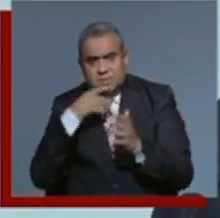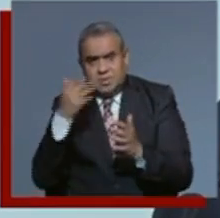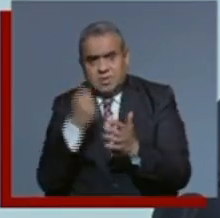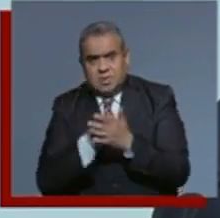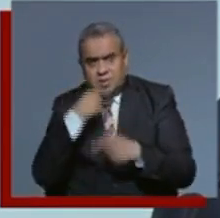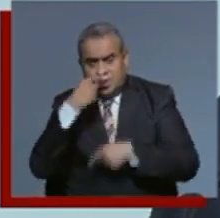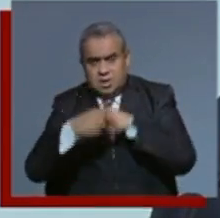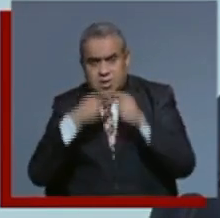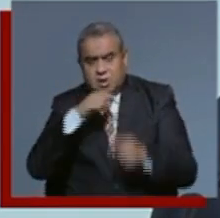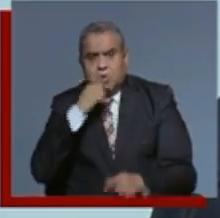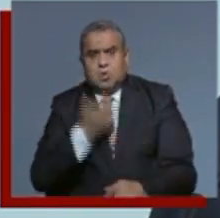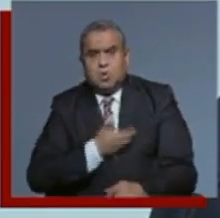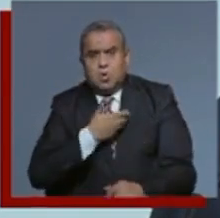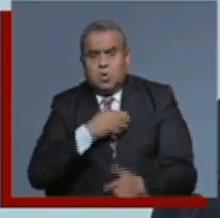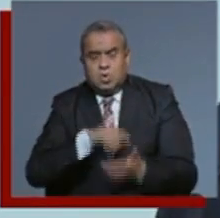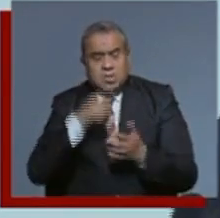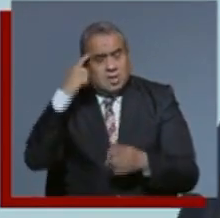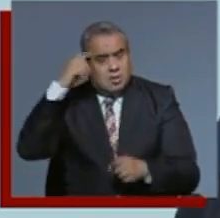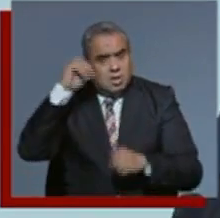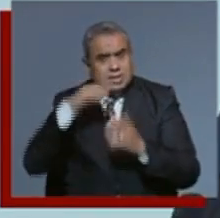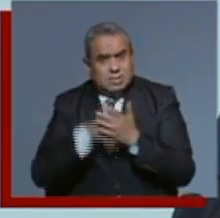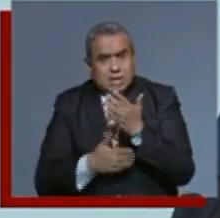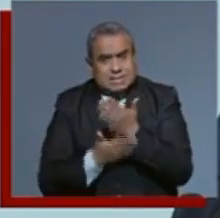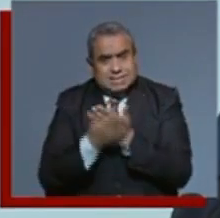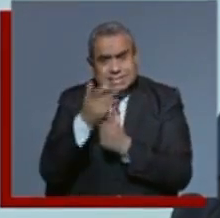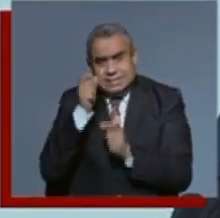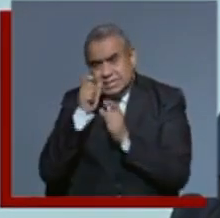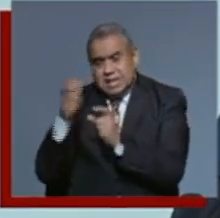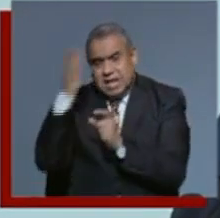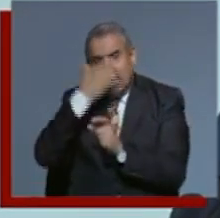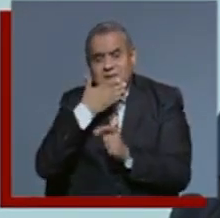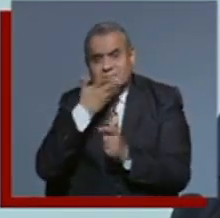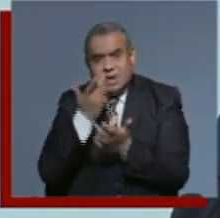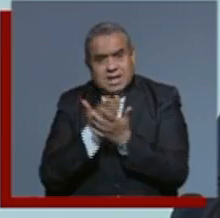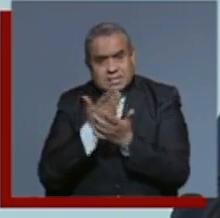لروسيا بإفريقيا، وأنا أعتقد بأنه